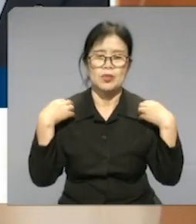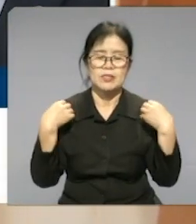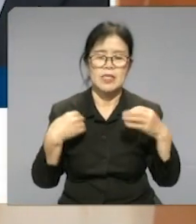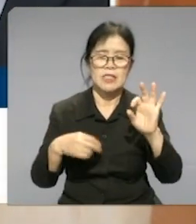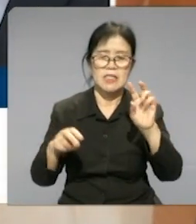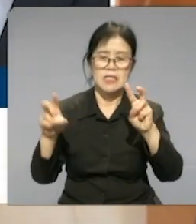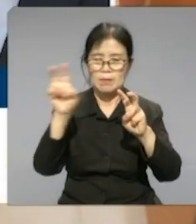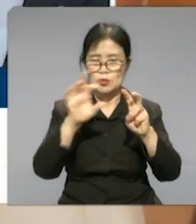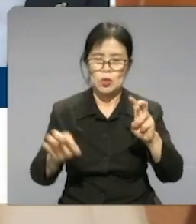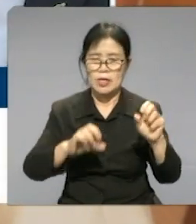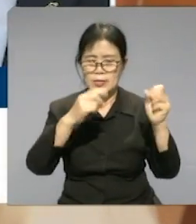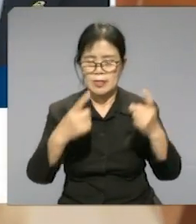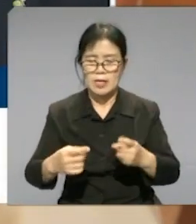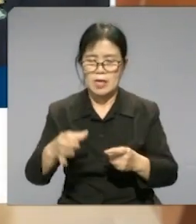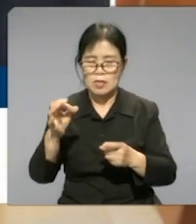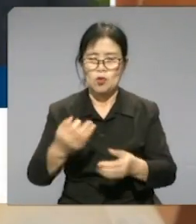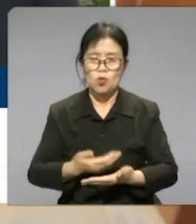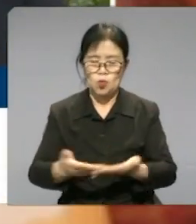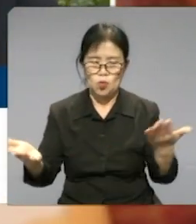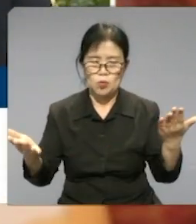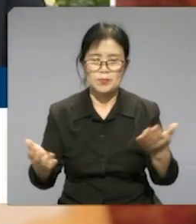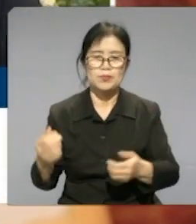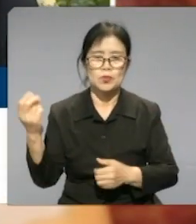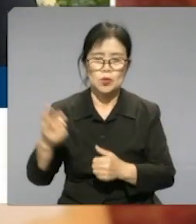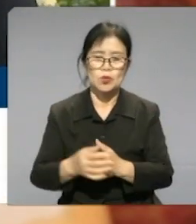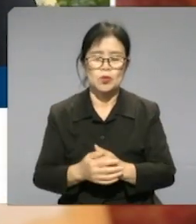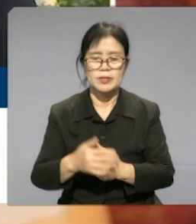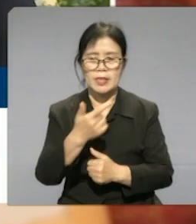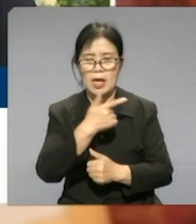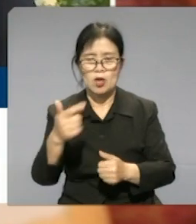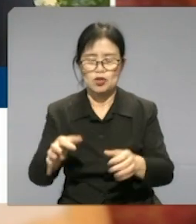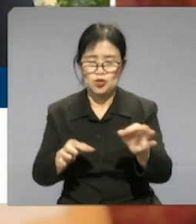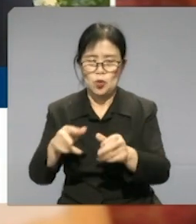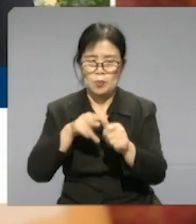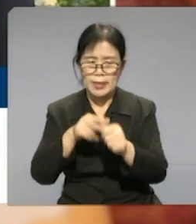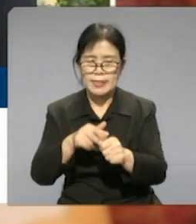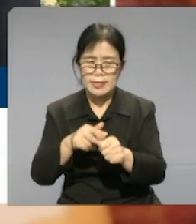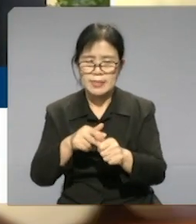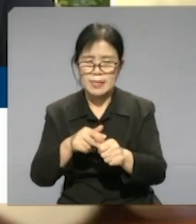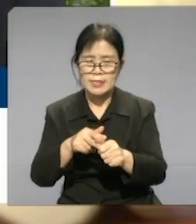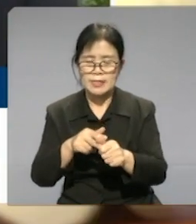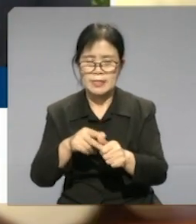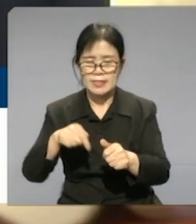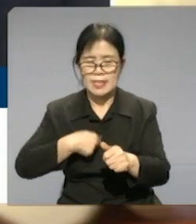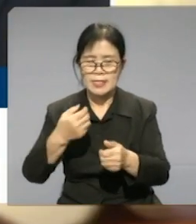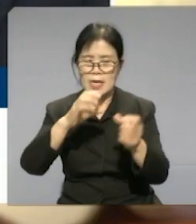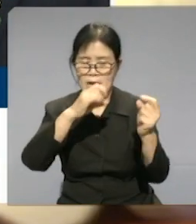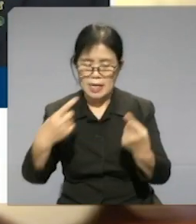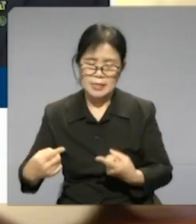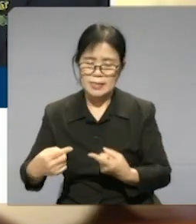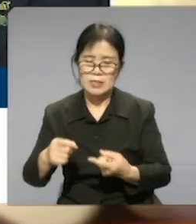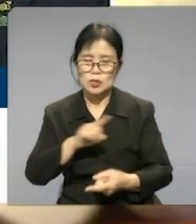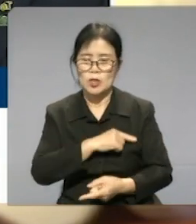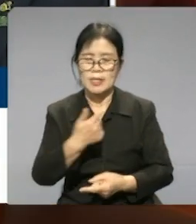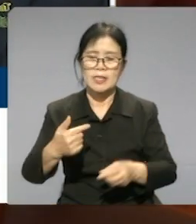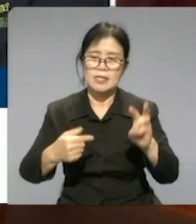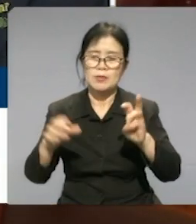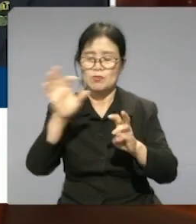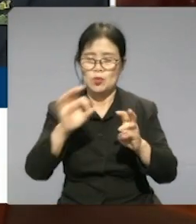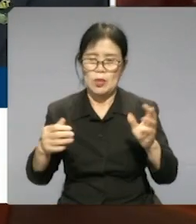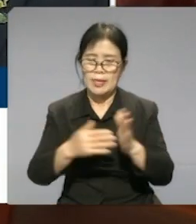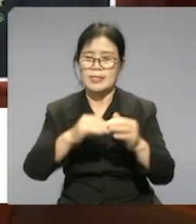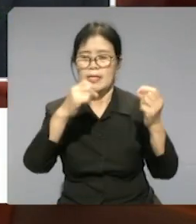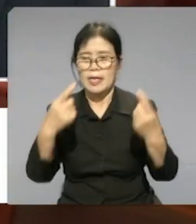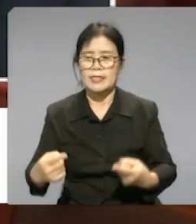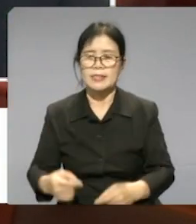20% 할인된 가격으로 이제 공급하는 부분 그리고 또 이제 대형유통 매장 같은 경우에 자체 할인으로 최대 30%까지 하고 있거든요